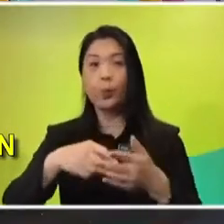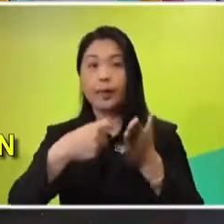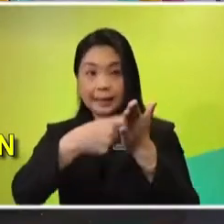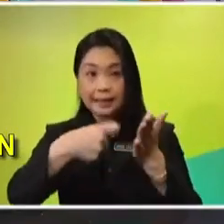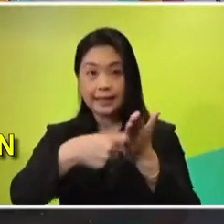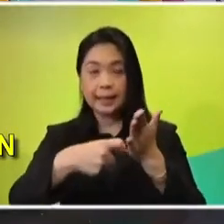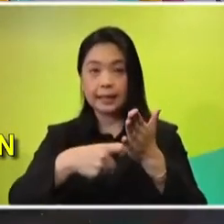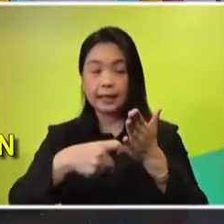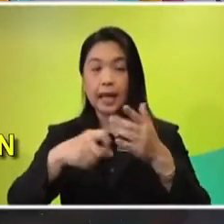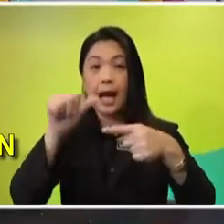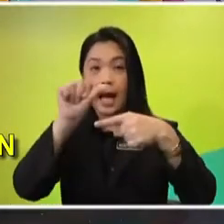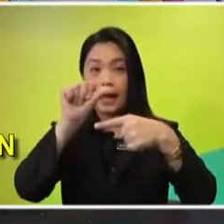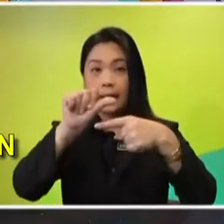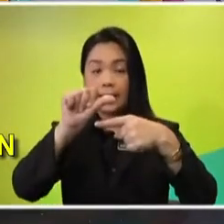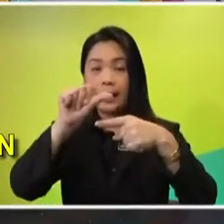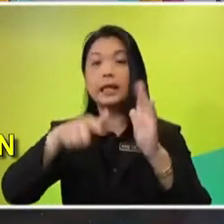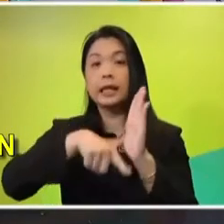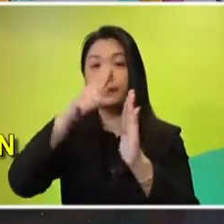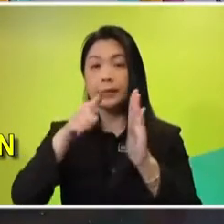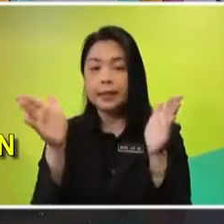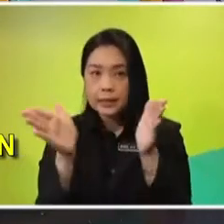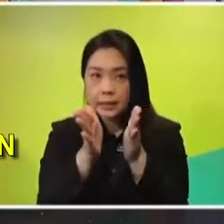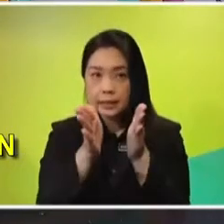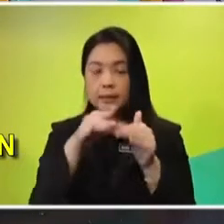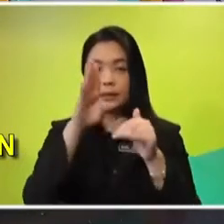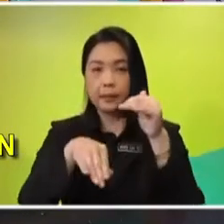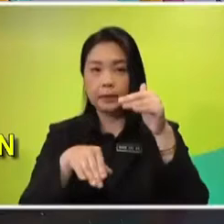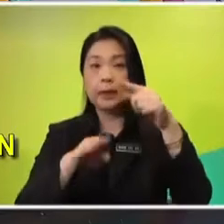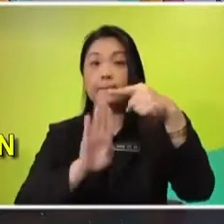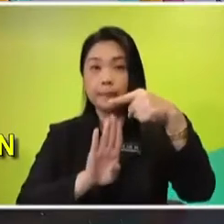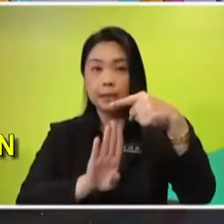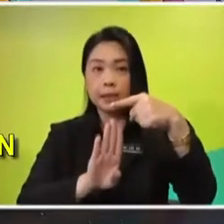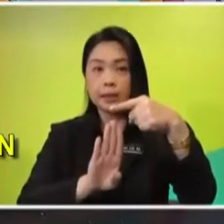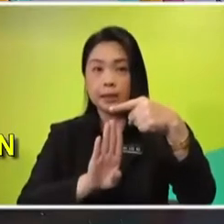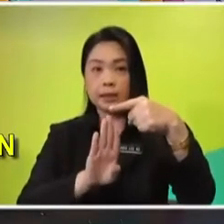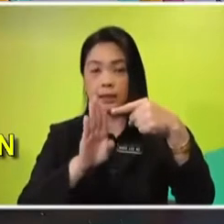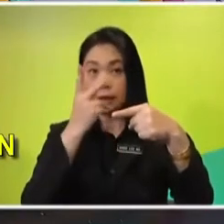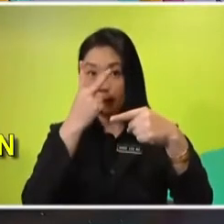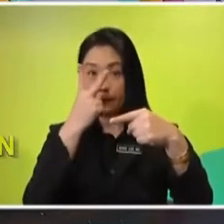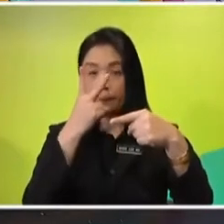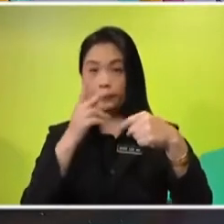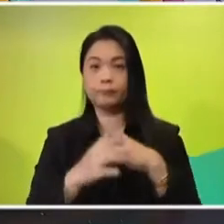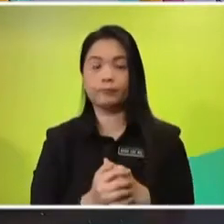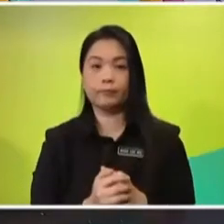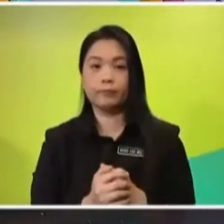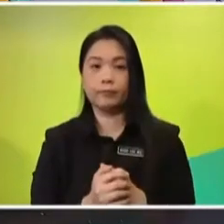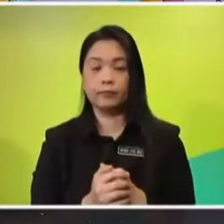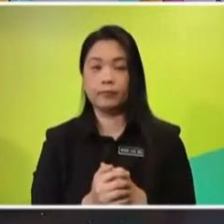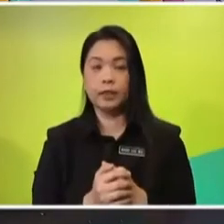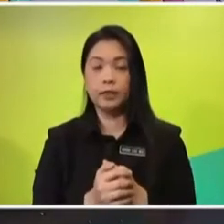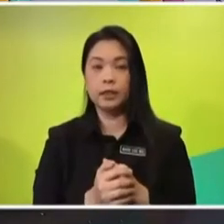kecil daripada nilai penyebut. Nampak tak rajah tu dia tak habis kan? Dia kurang